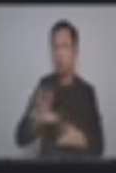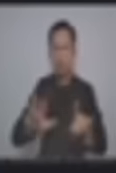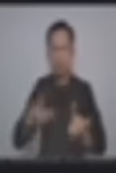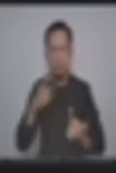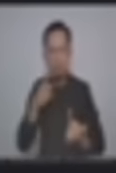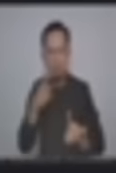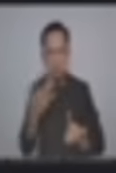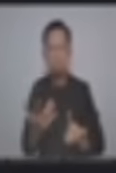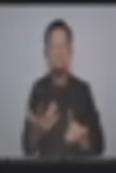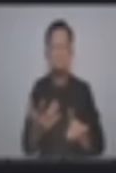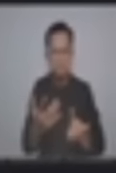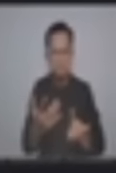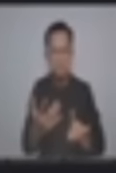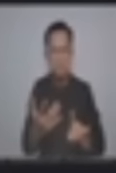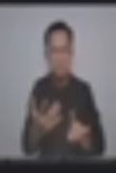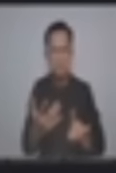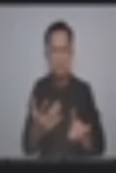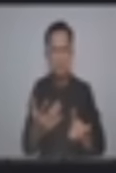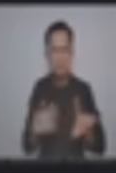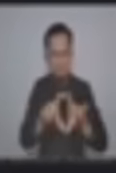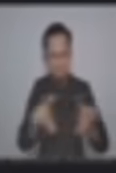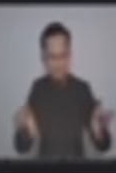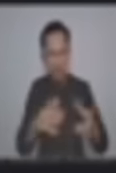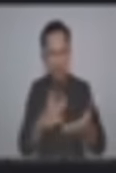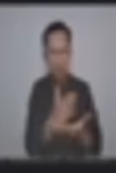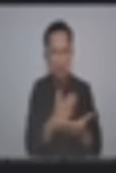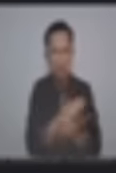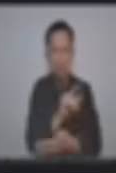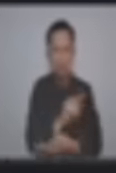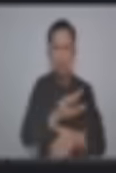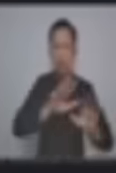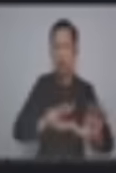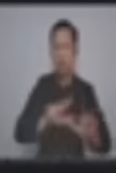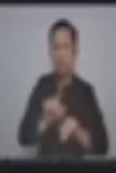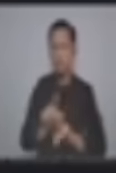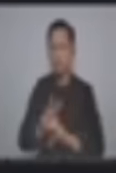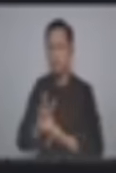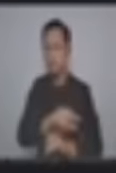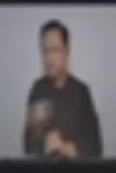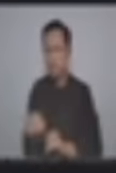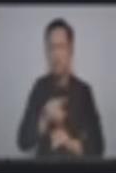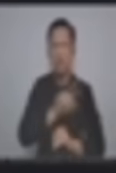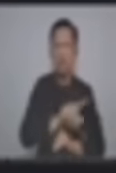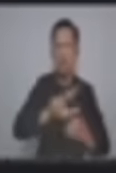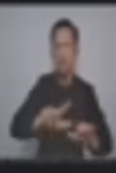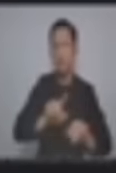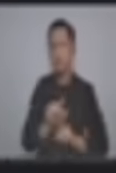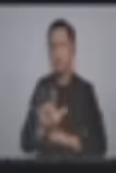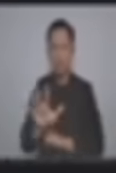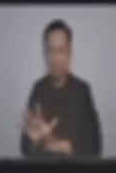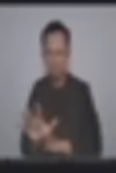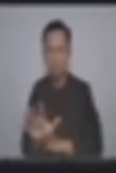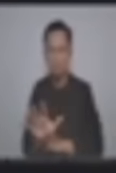paradigma dimaksud pada paragraf pada halaman 1813 sampai 1815